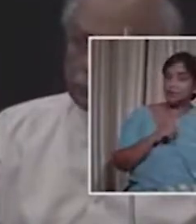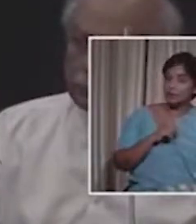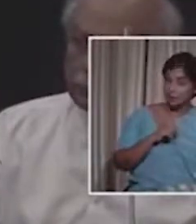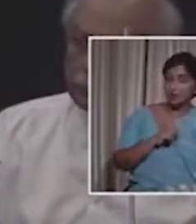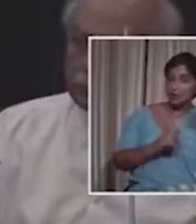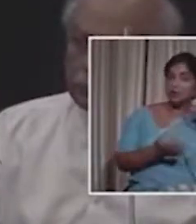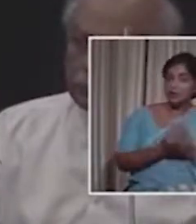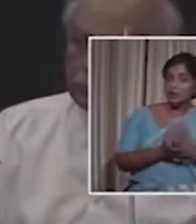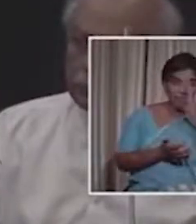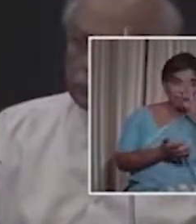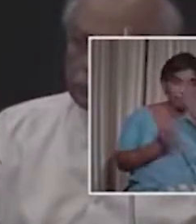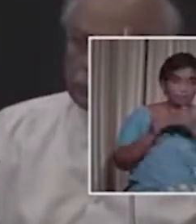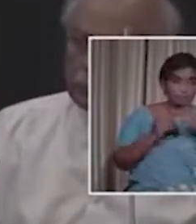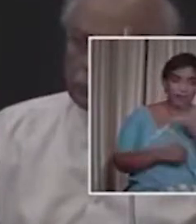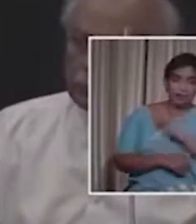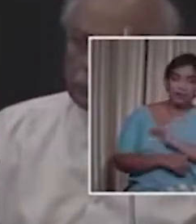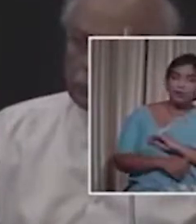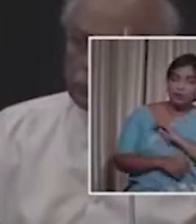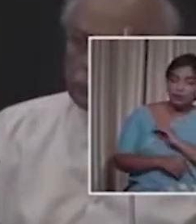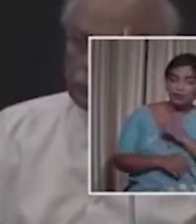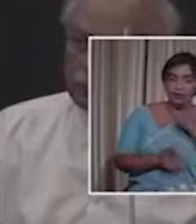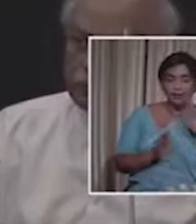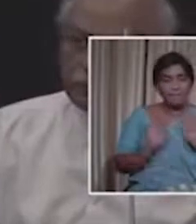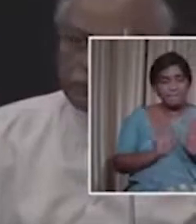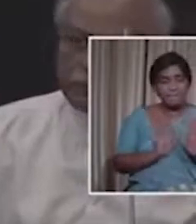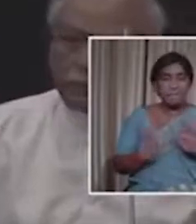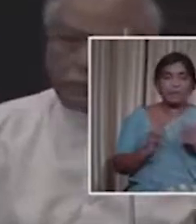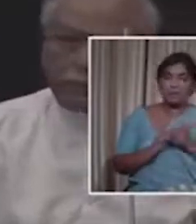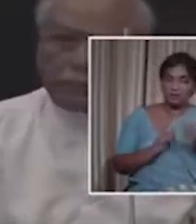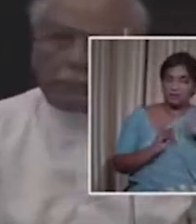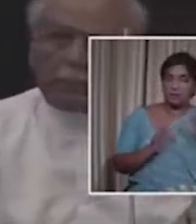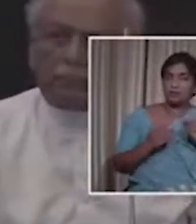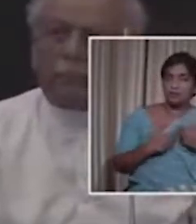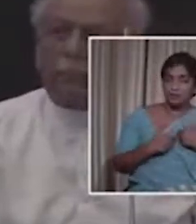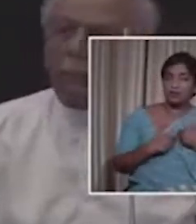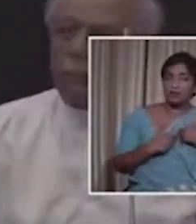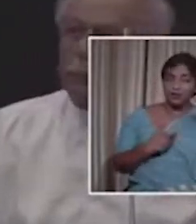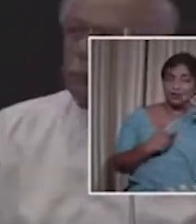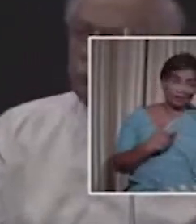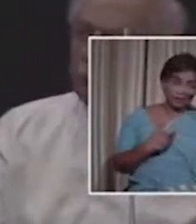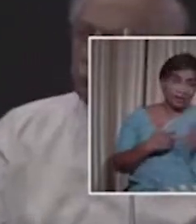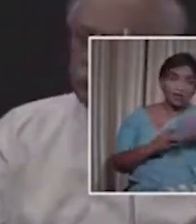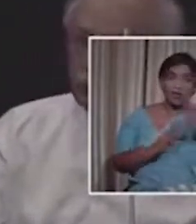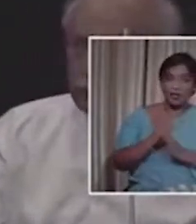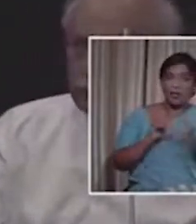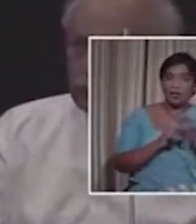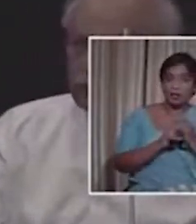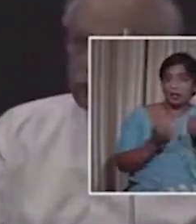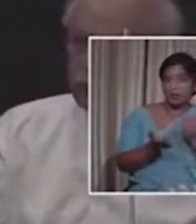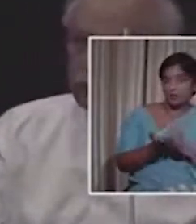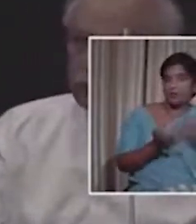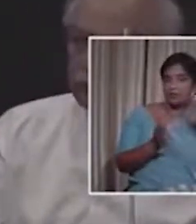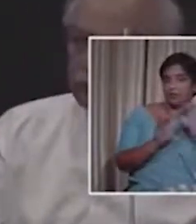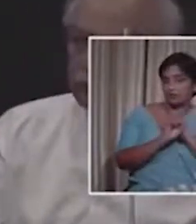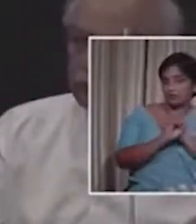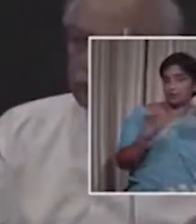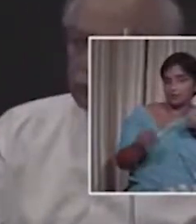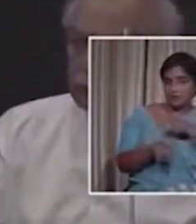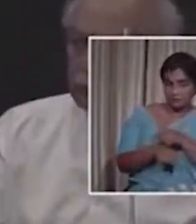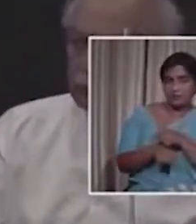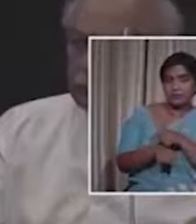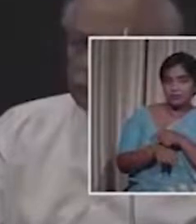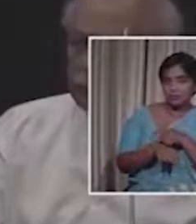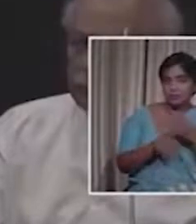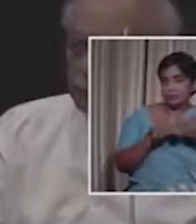சில மாதங்களில் உணவு விடயத்தில் கடும் சிரமங்களை சந்திக்க வேண்டியிருக்கும். நமது அன்றாட உணவு தேவைகளை பூர்த்தி செய்ய உணவுப் பொருட்களை இறக்குமதி